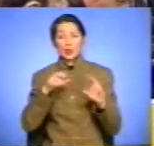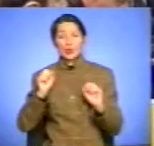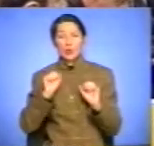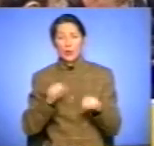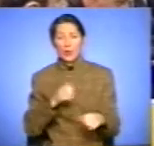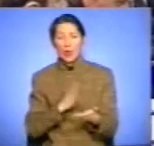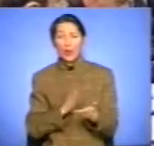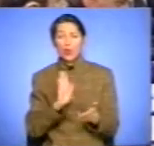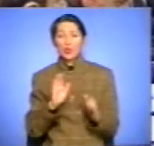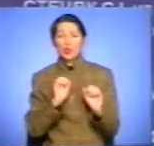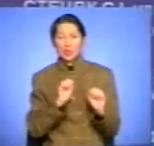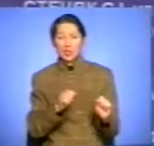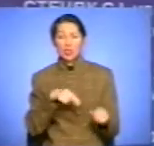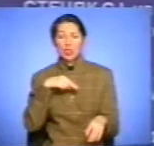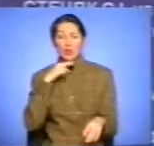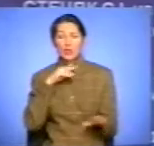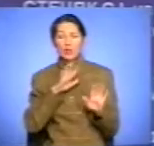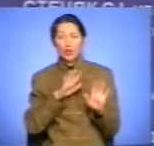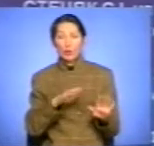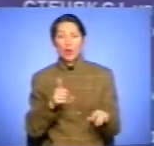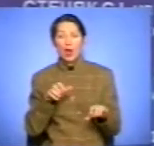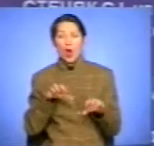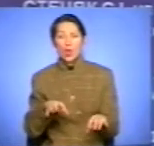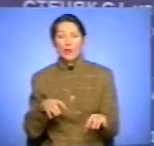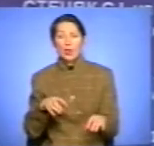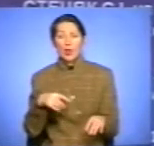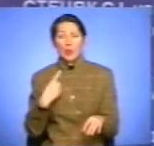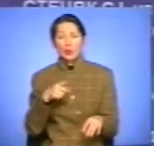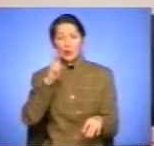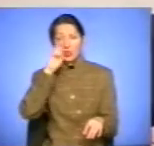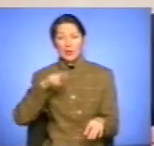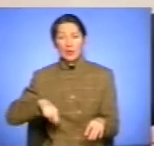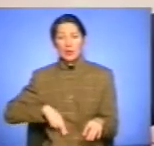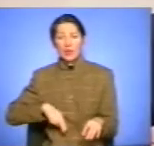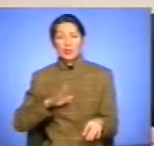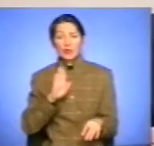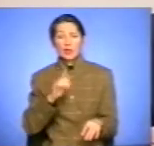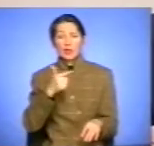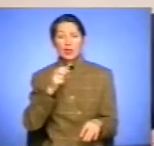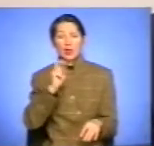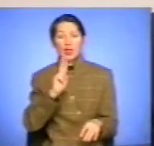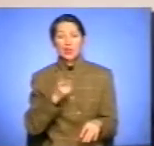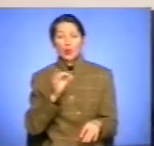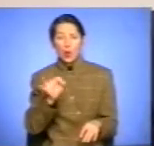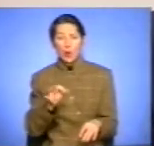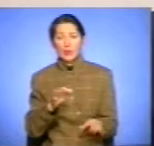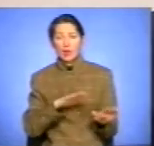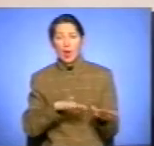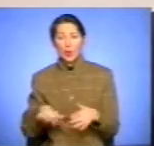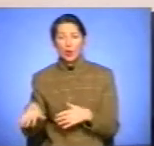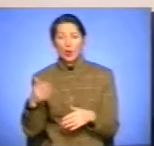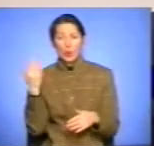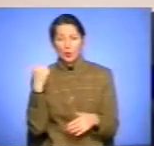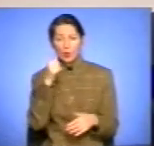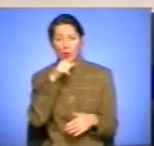захищеними зауважив заступник голови Обласної Державної адміністрації Василь гецько лише протягом минулого року ми